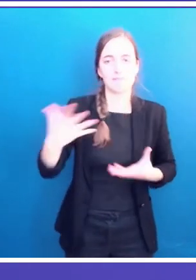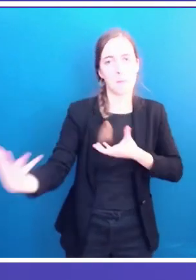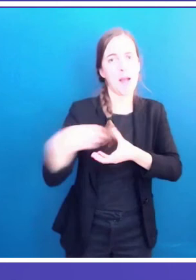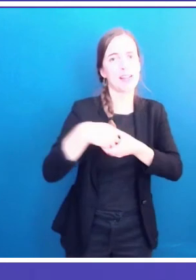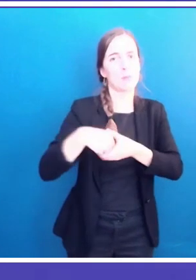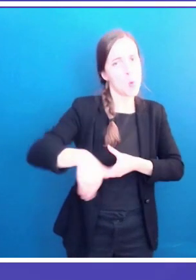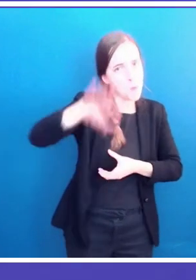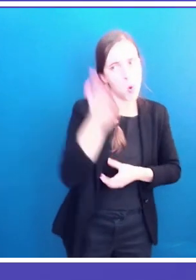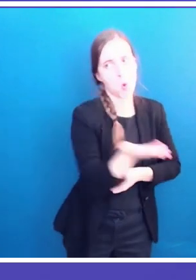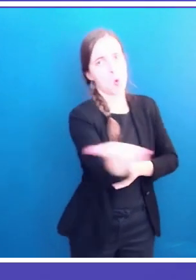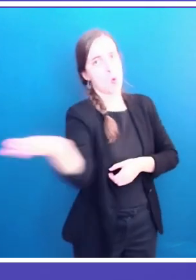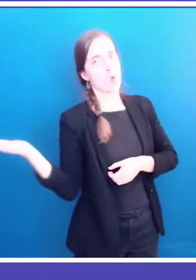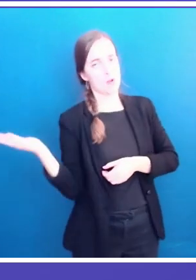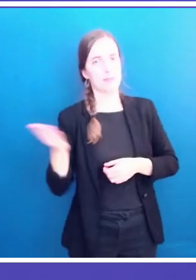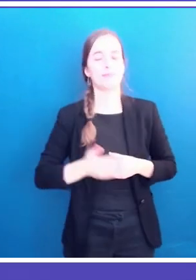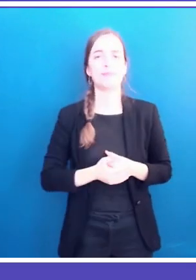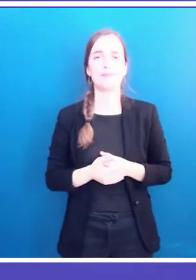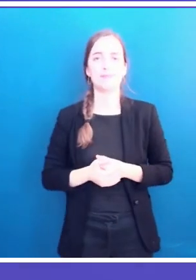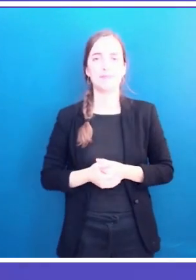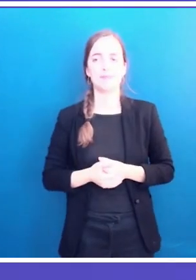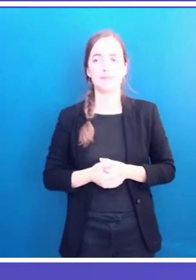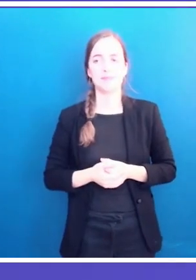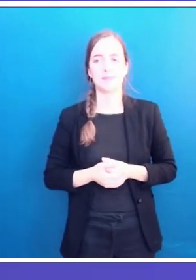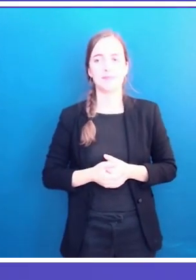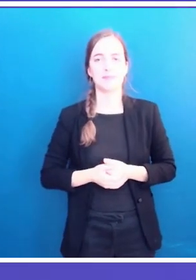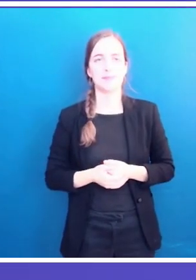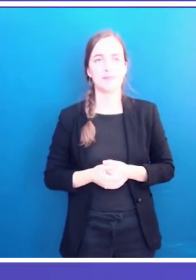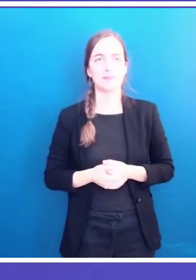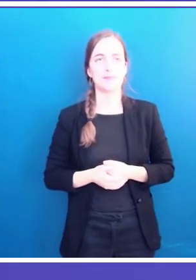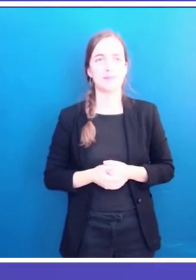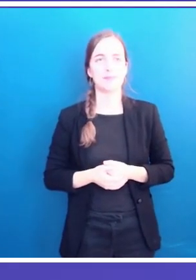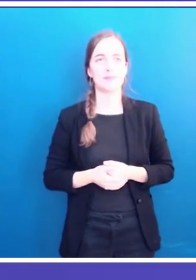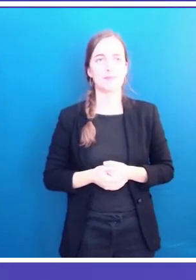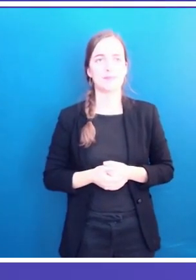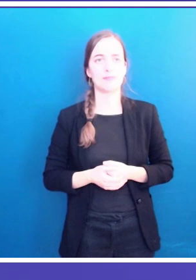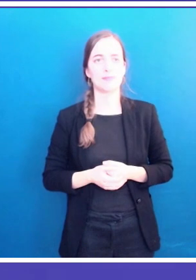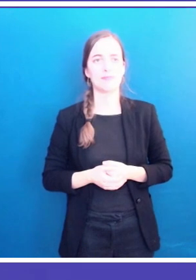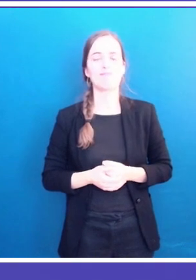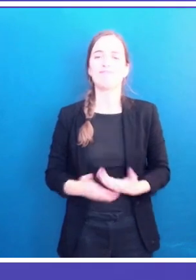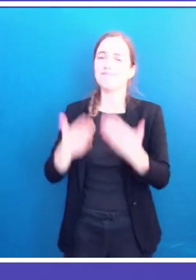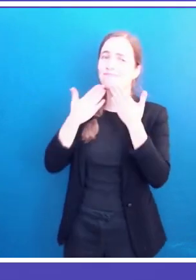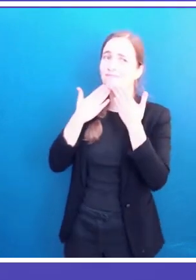خلال هذه الفترة بين مختلف المنظمات. شكرا لكم جميعا،